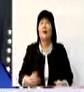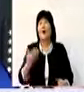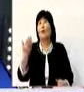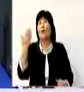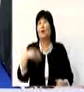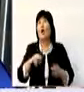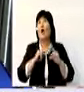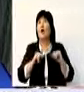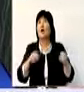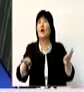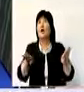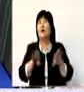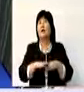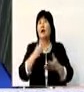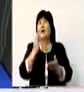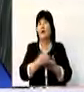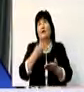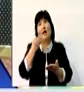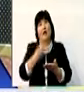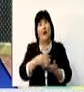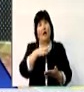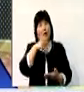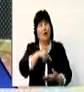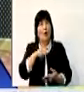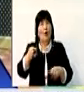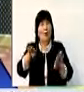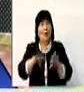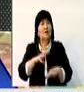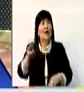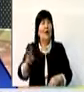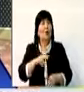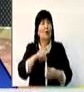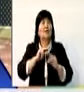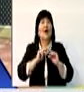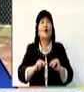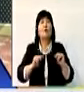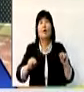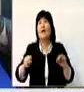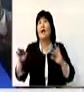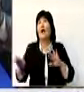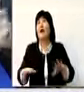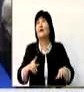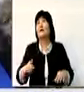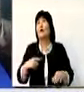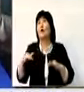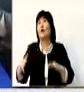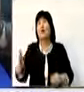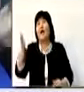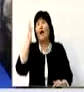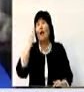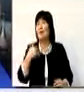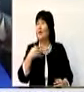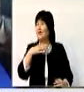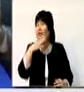Бойында ұстаздықпен қатар өрілген қасиет көп. Ортасын көңілдетіп жүретін педагогтың іскер ұйымдастырушылық қабілеті де